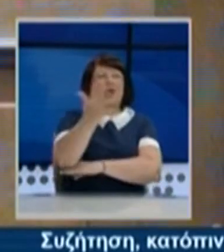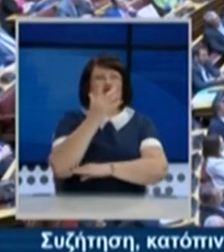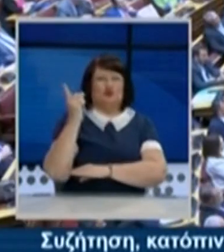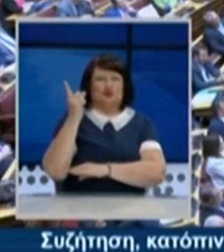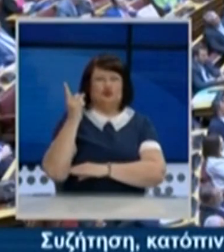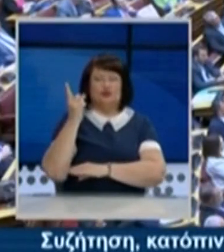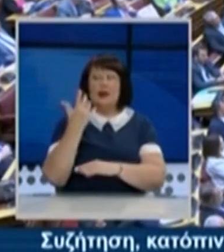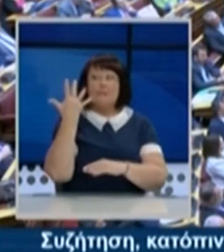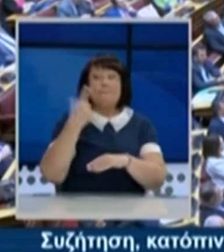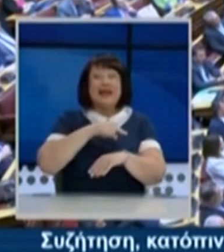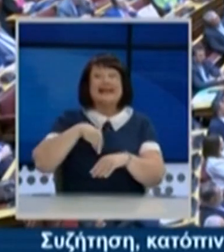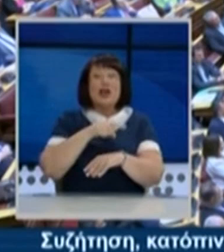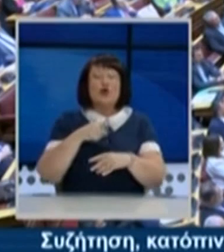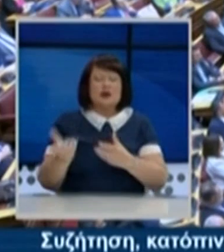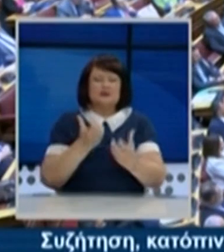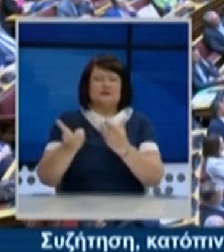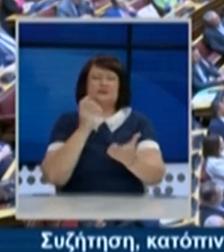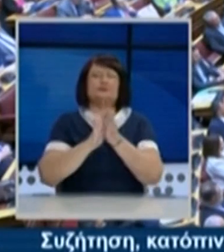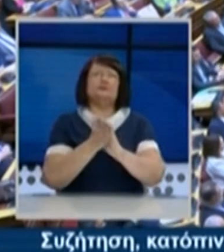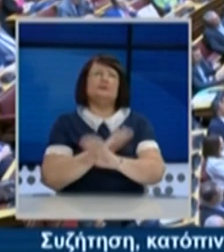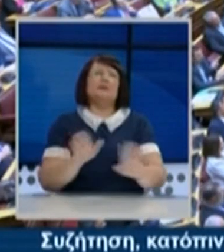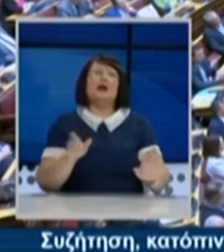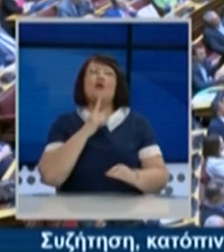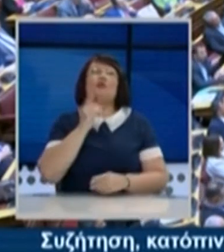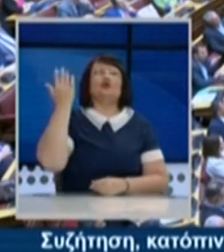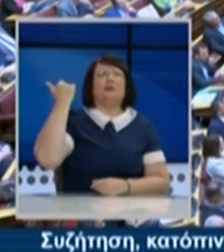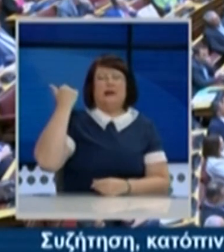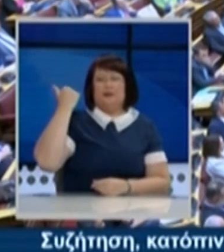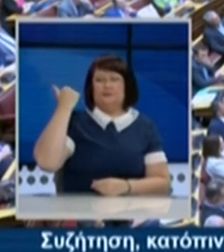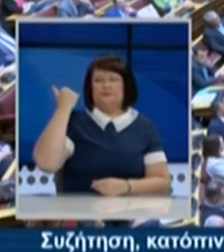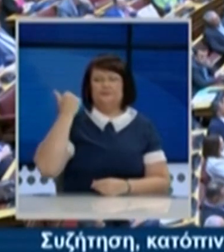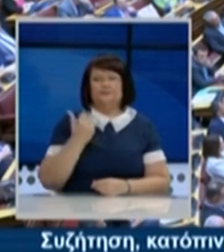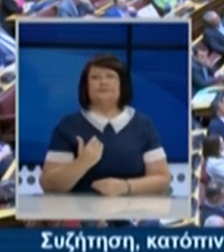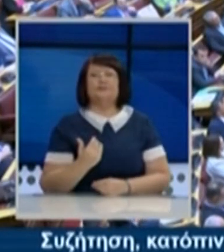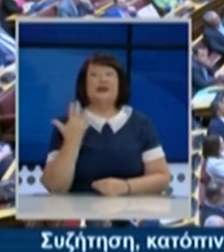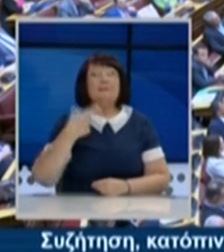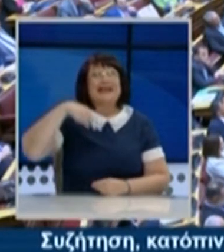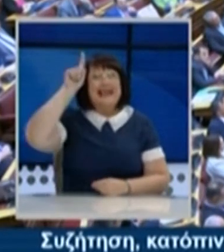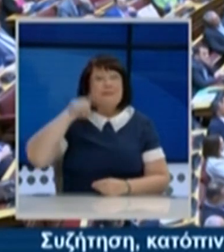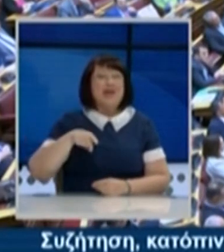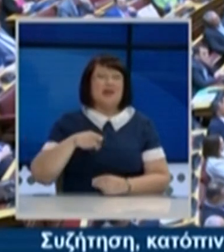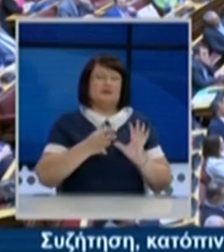ίδια έκταση που έκαψε μια πυρκαγιά αντίστοιχη στον Εύρο σε 5 ημέρες.